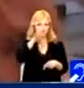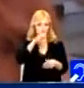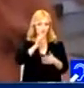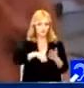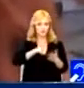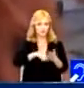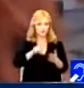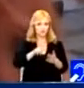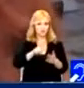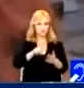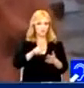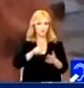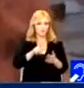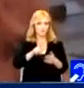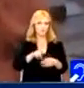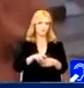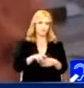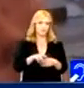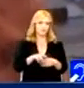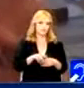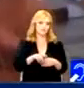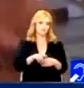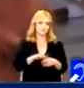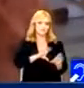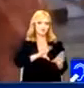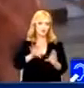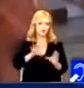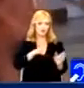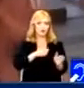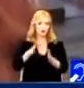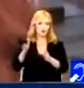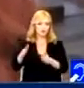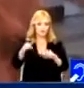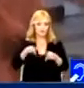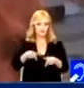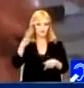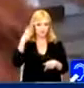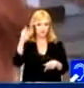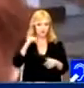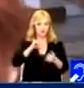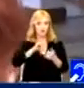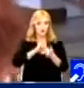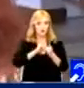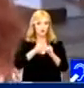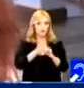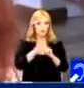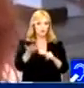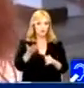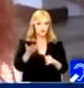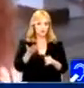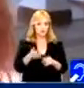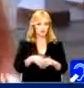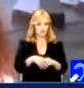pe motivul de a asigura ordinea în Basarabia, în condițiile în care,